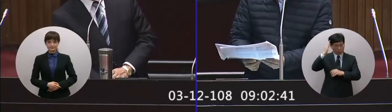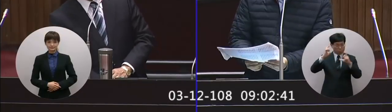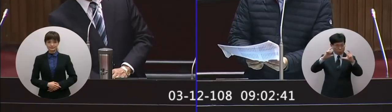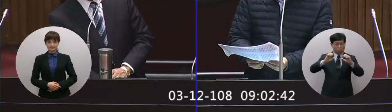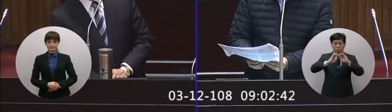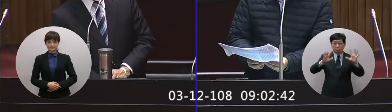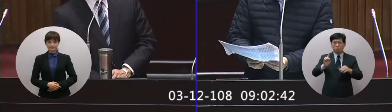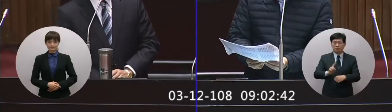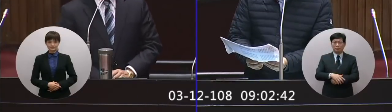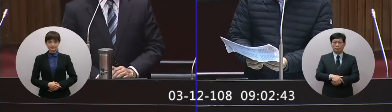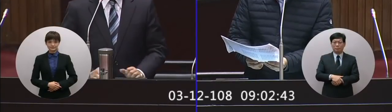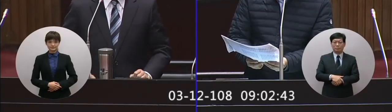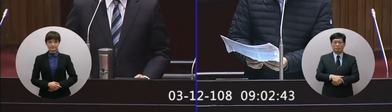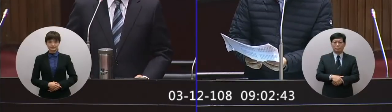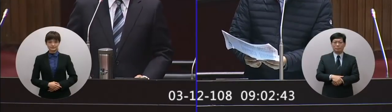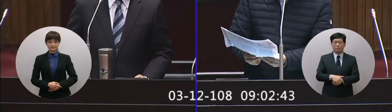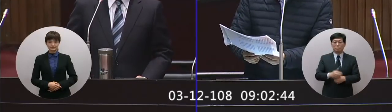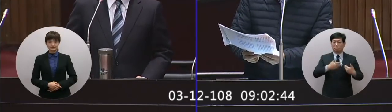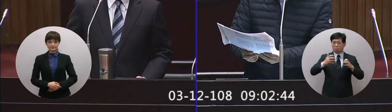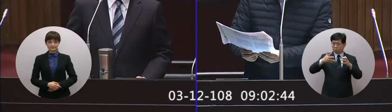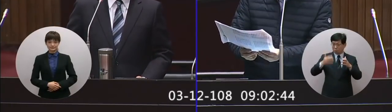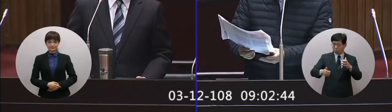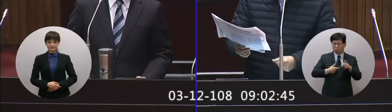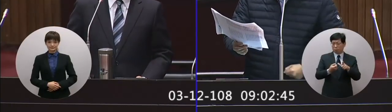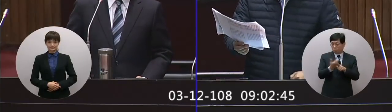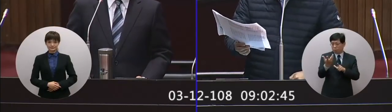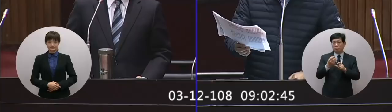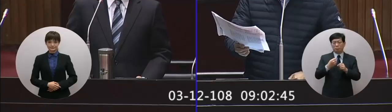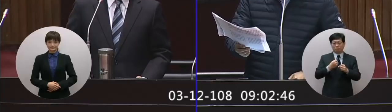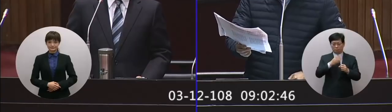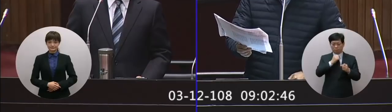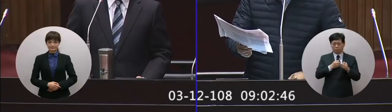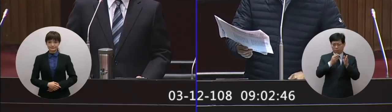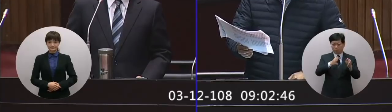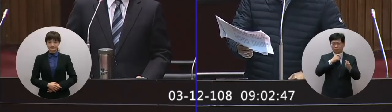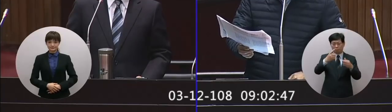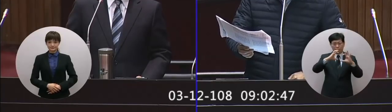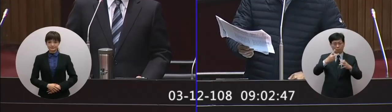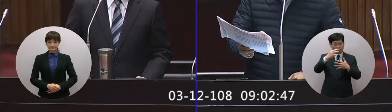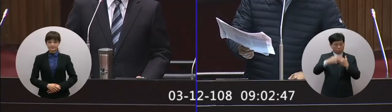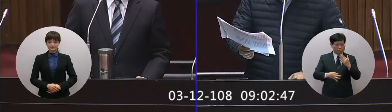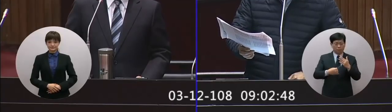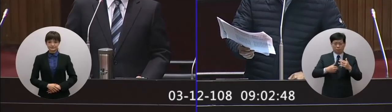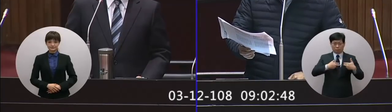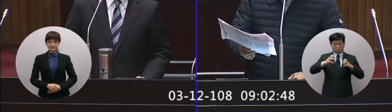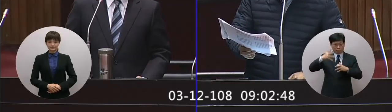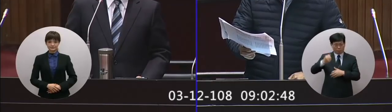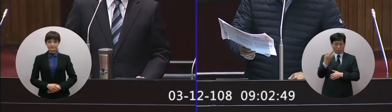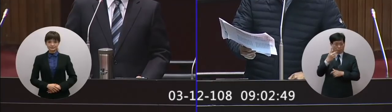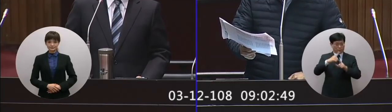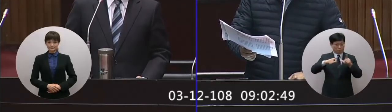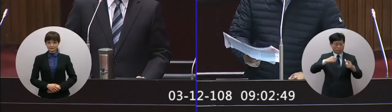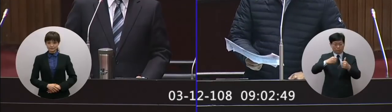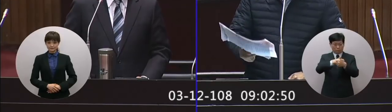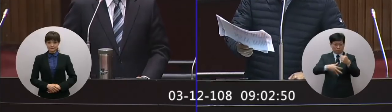几乎的是，蔡总统公布的为了反制一国两制，蔡总统提出